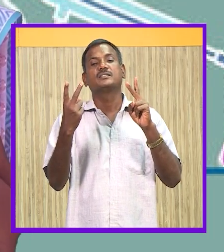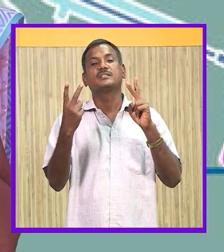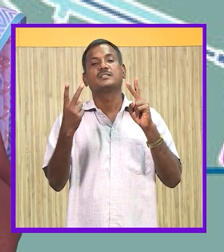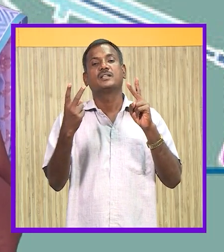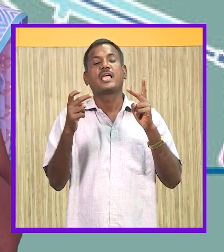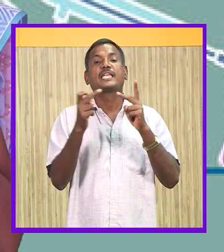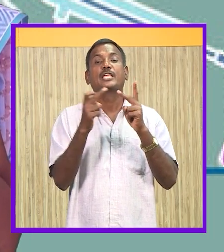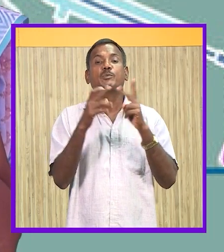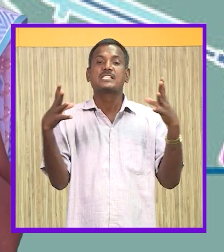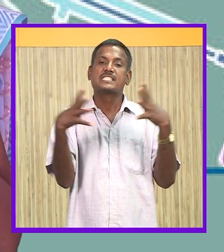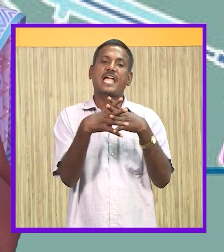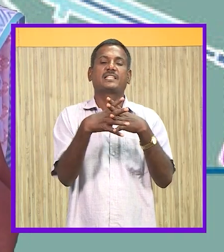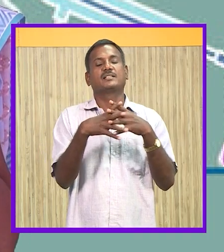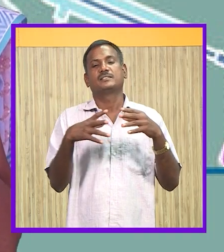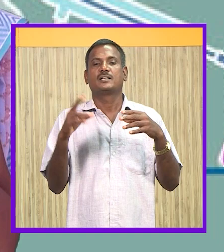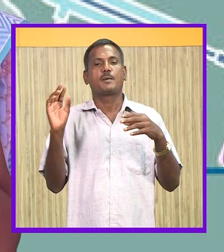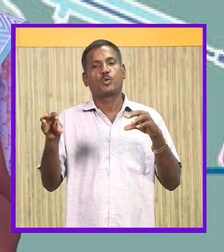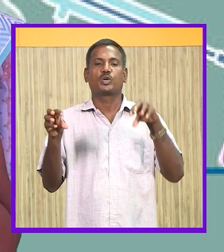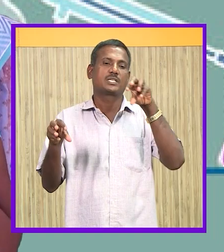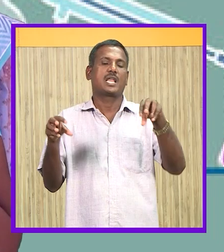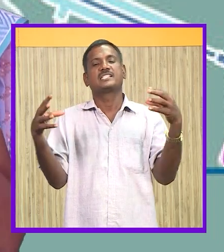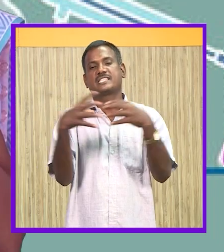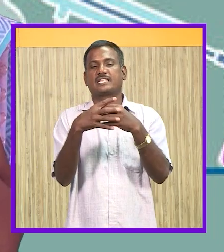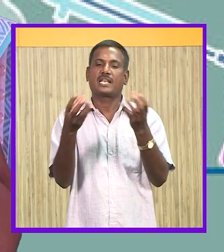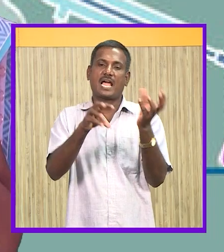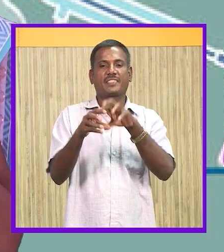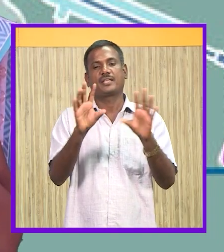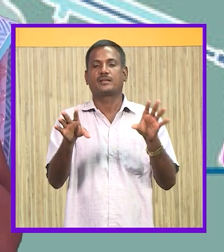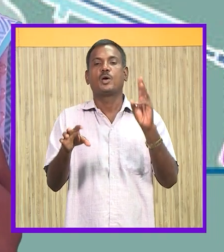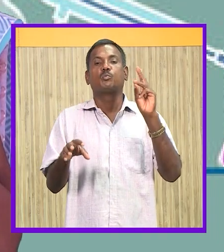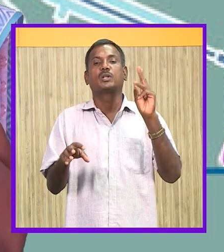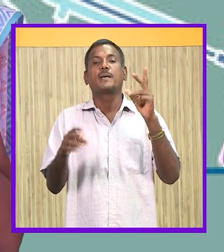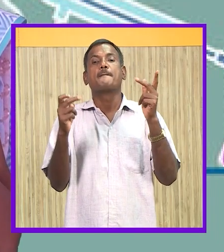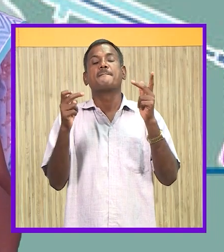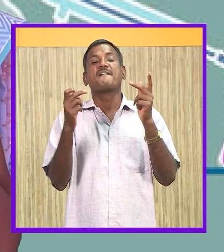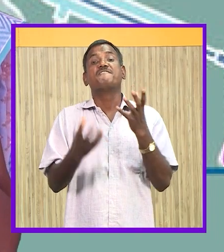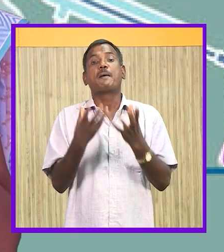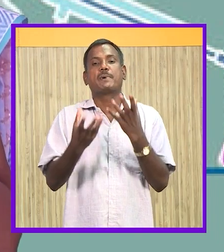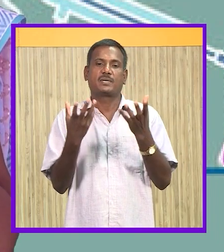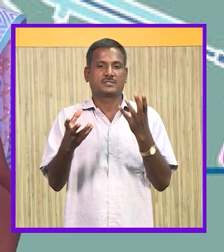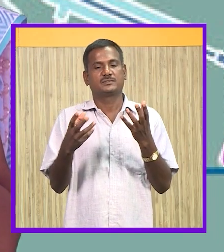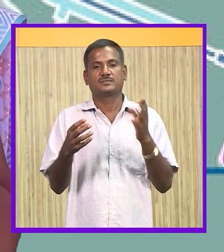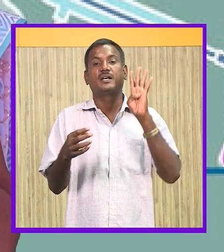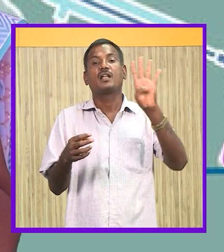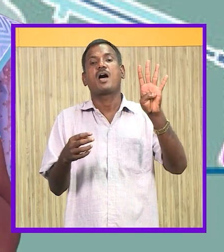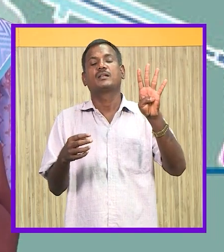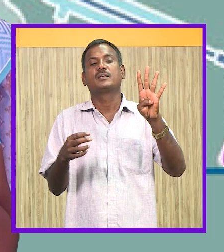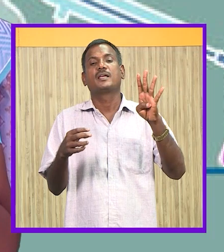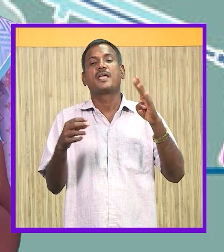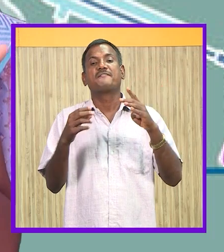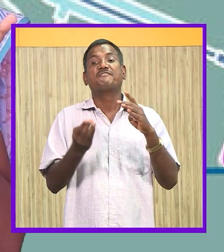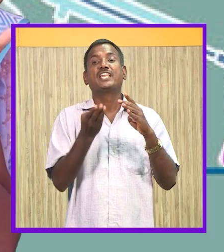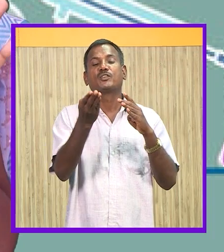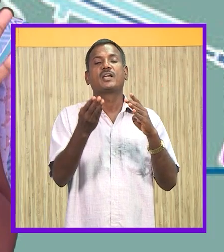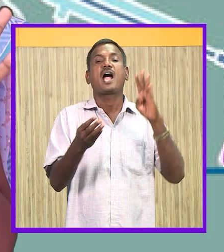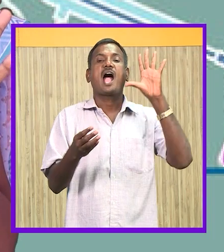என்ன, இரு பொருட்களின் இணைதல் அல்லது பொருட்களை கலத்தல். மூன்றாவது காரணம் என்ன, வெப்பப்படுத்துதல். நான்காவது